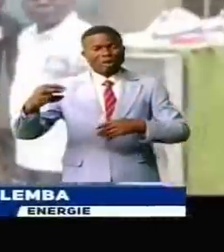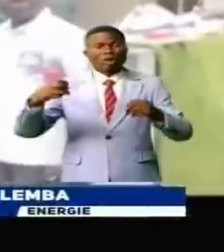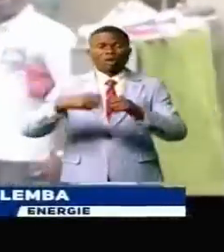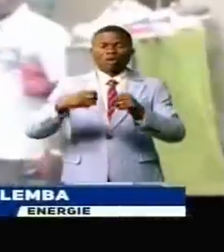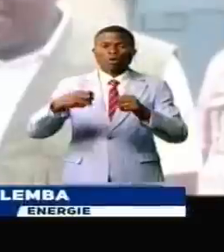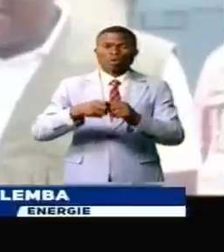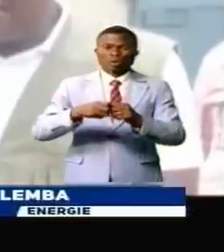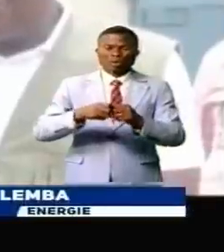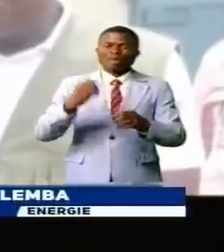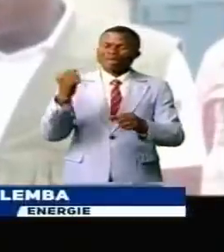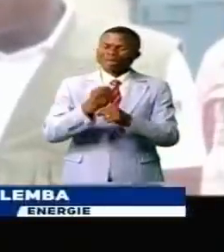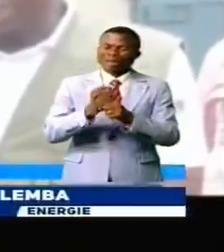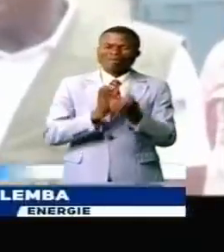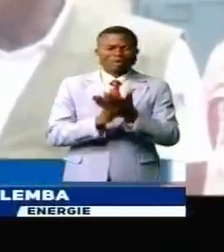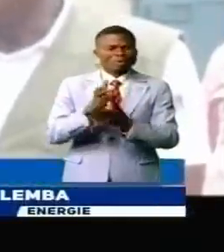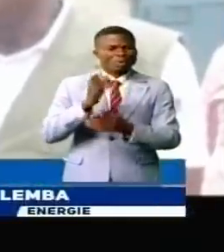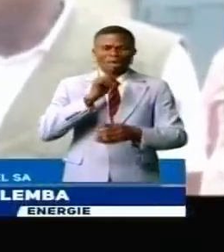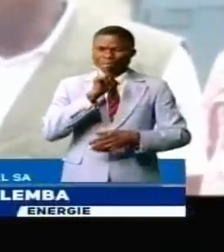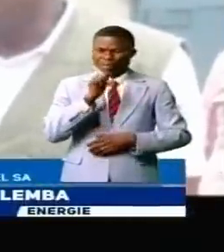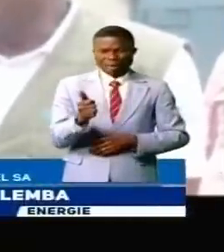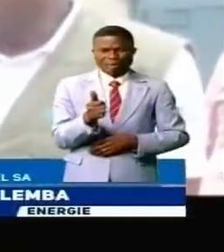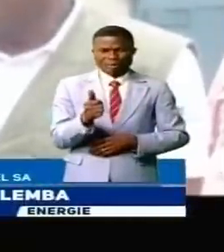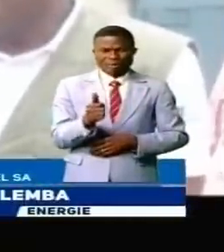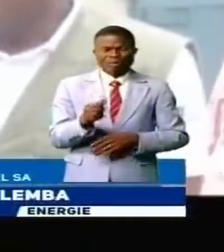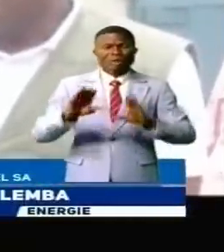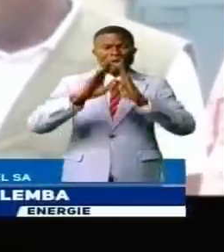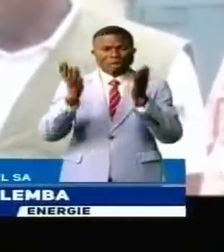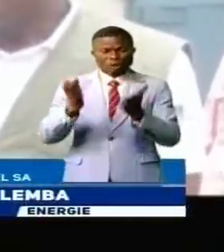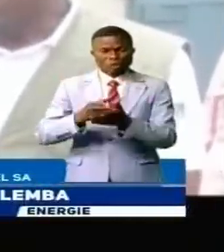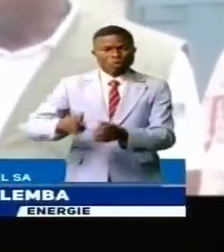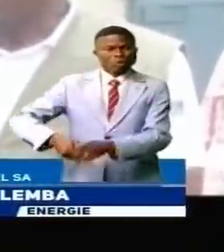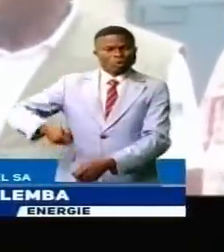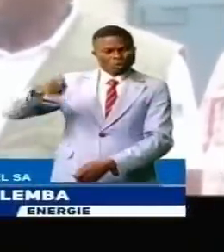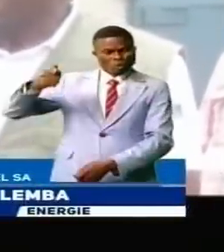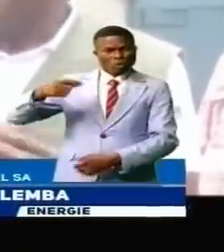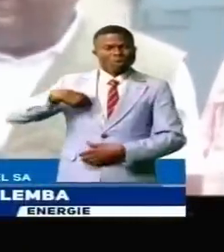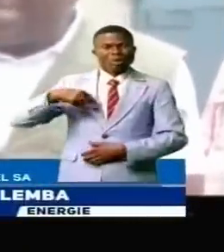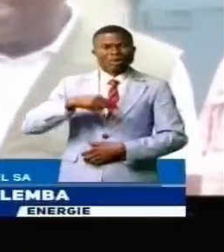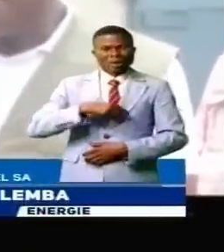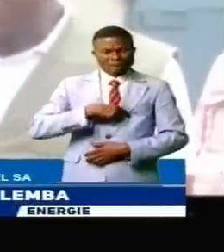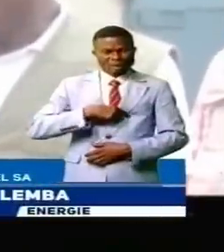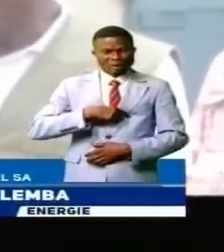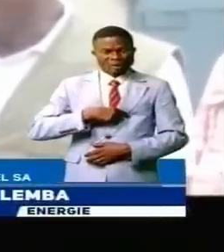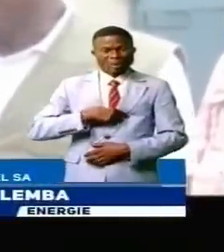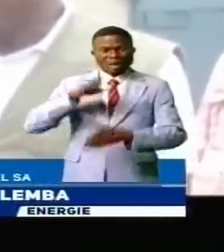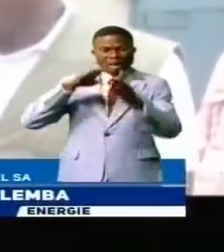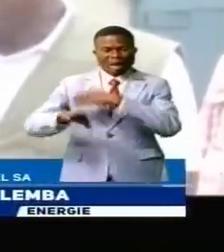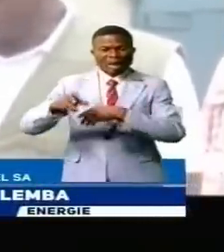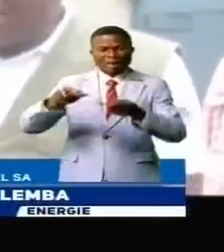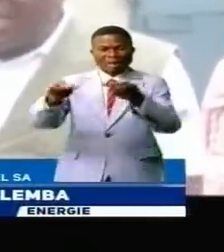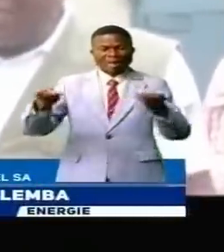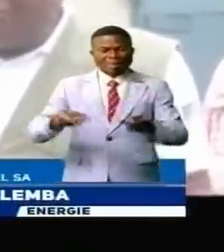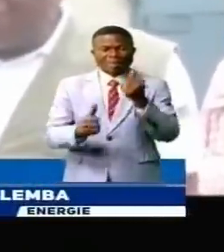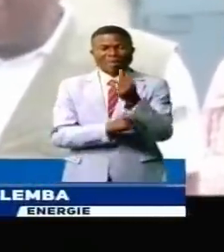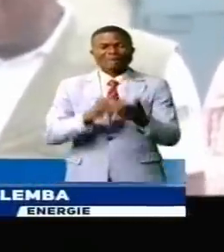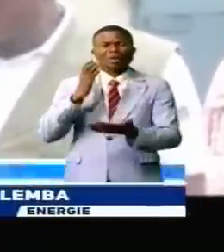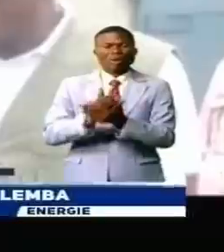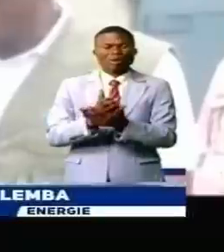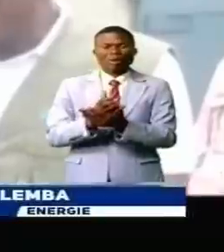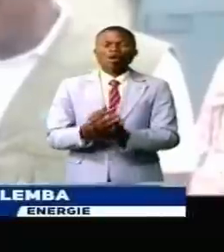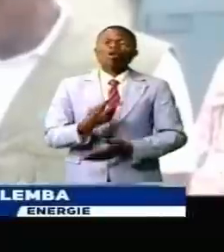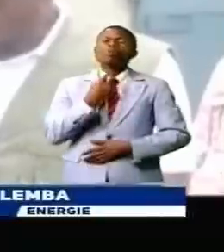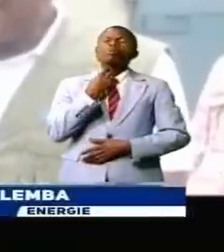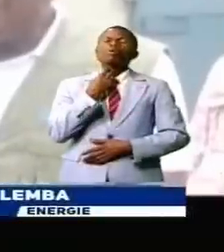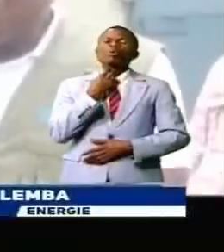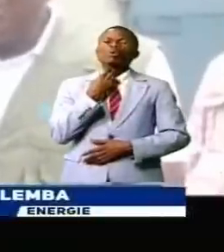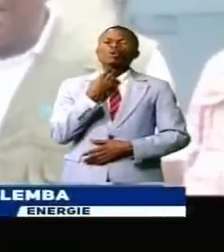faire bien son travail. Presque toutes nos cabines sont soit dans des parcelles de privé, soit étouffées,